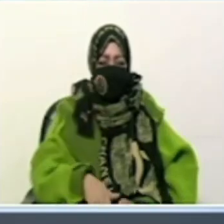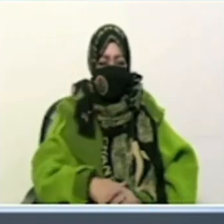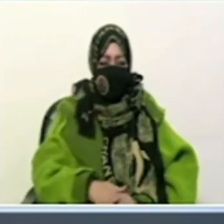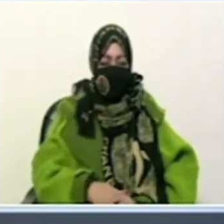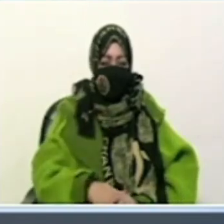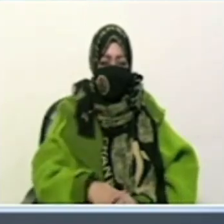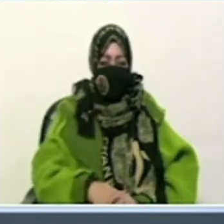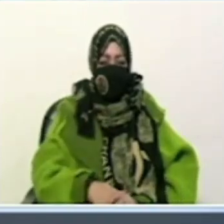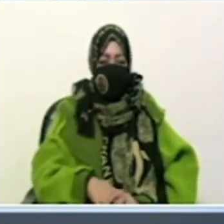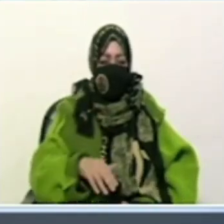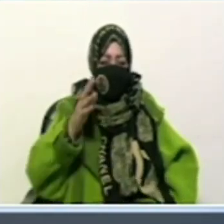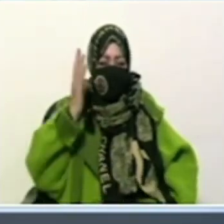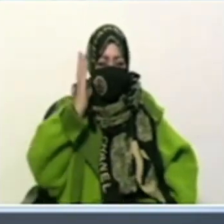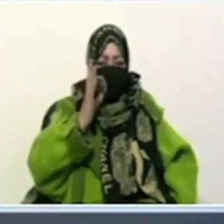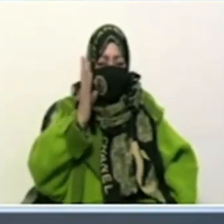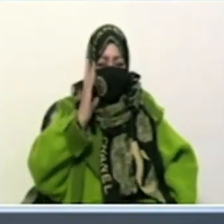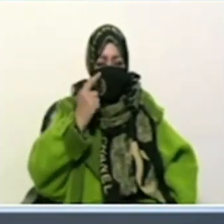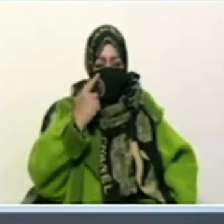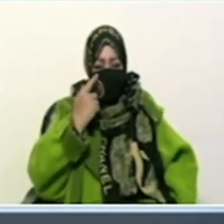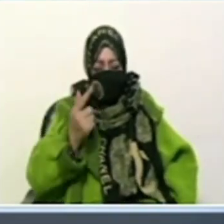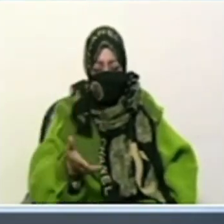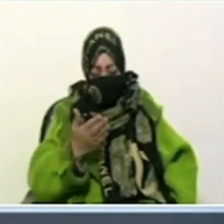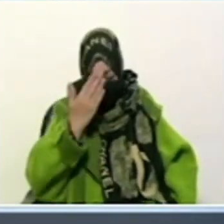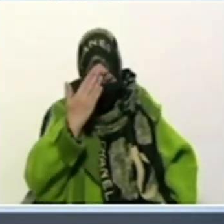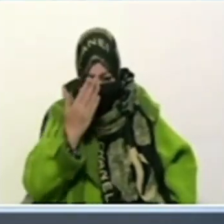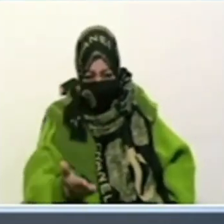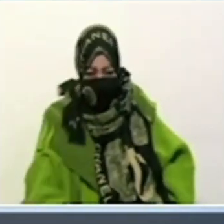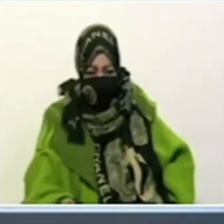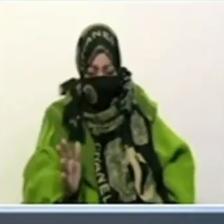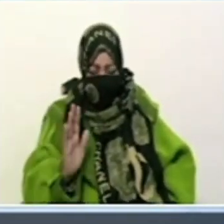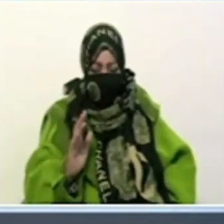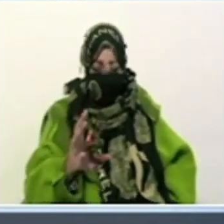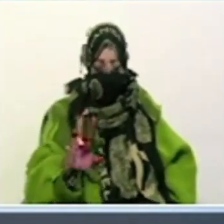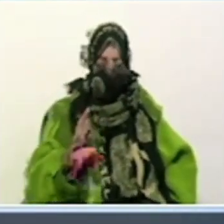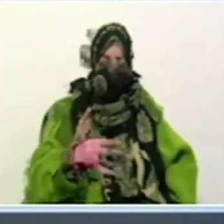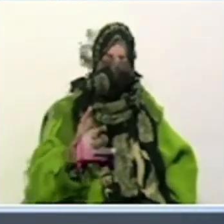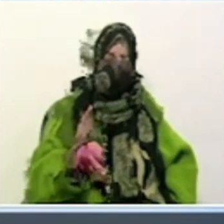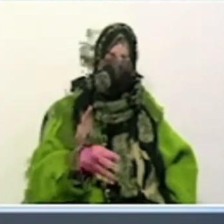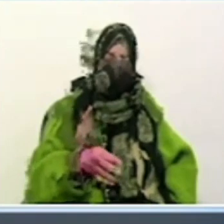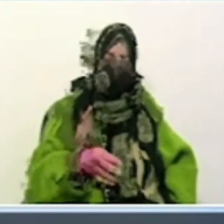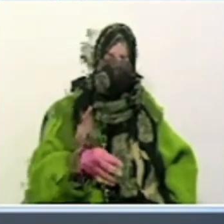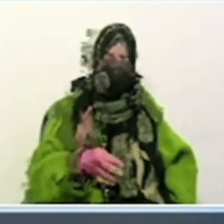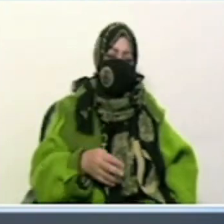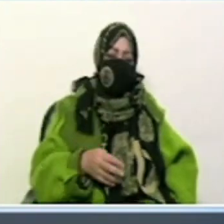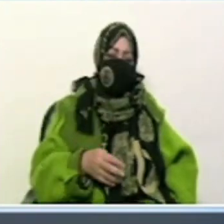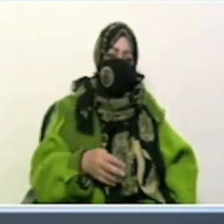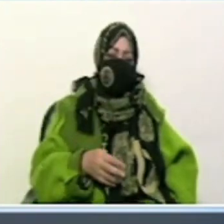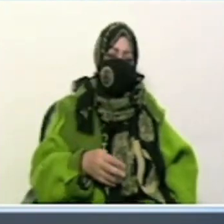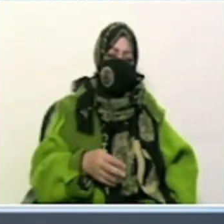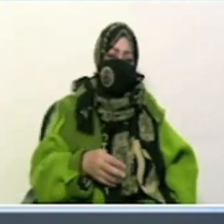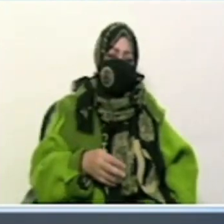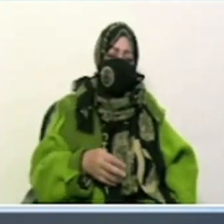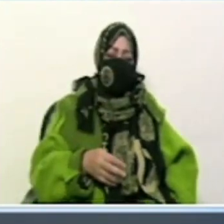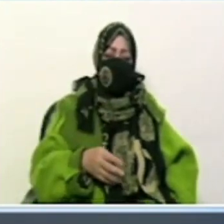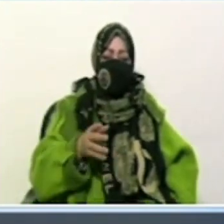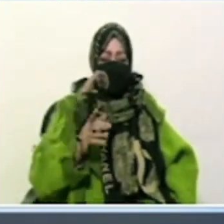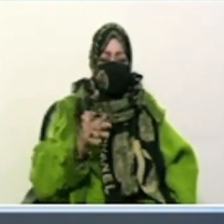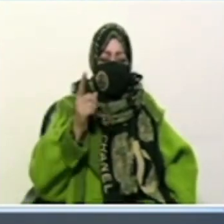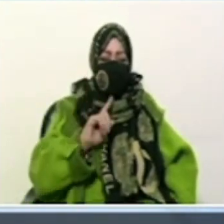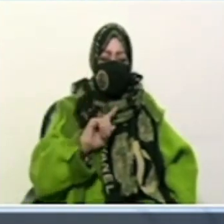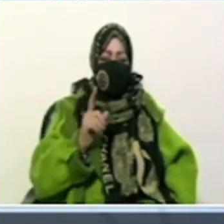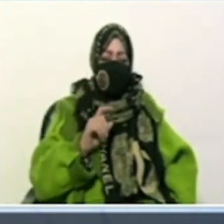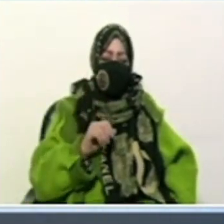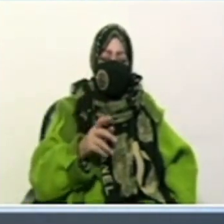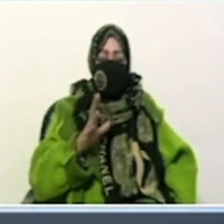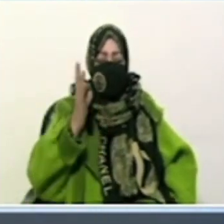إيماء، بعد أنت قصد به السجود وفي الواقع هو لا هو ليس هو بسجود ولا هو